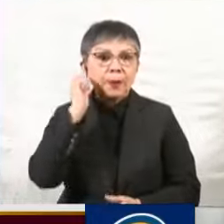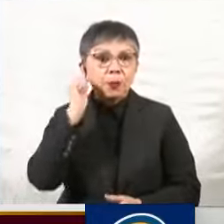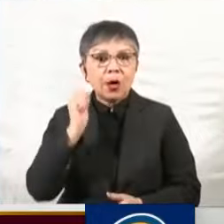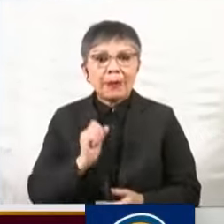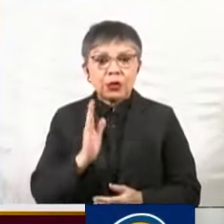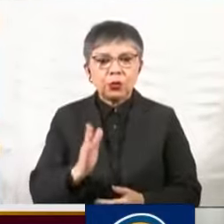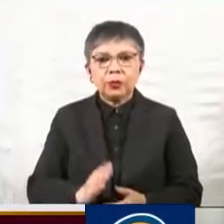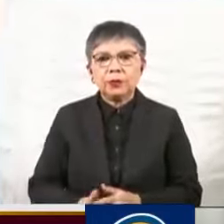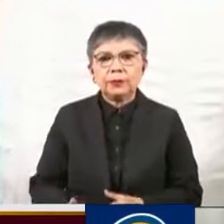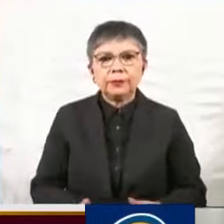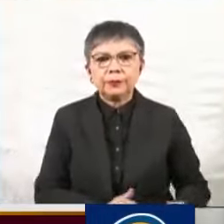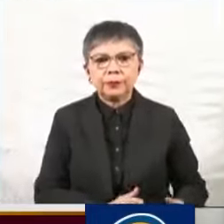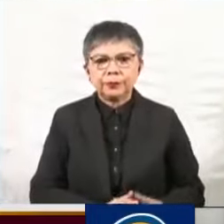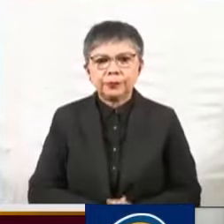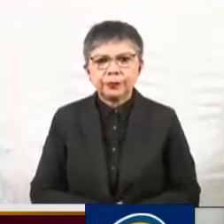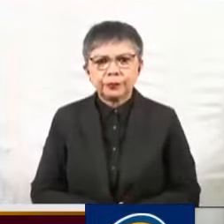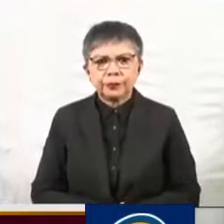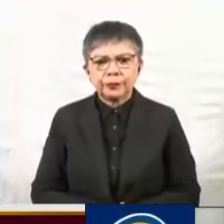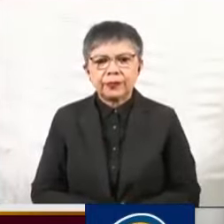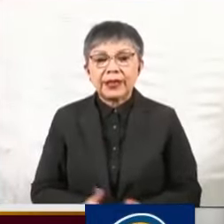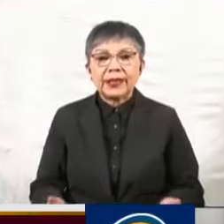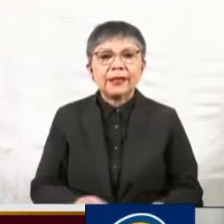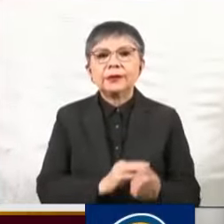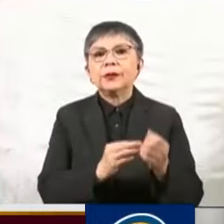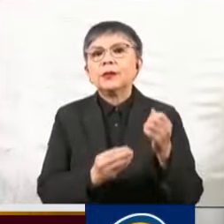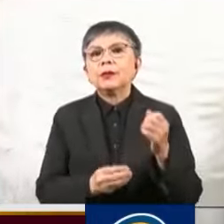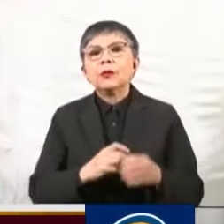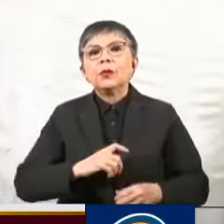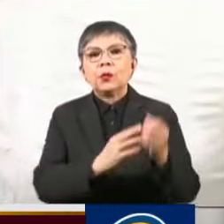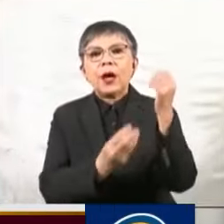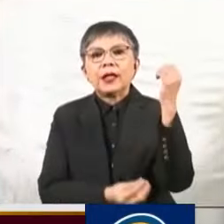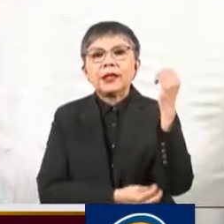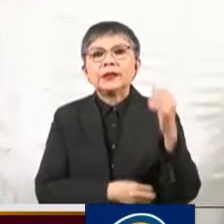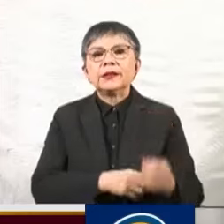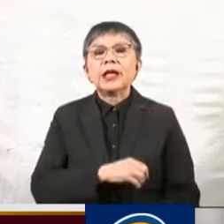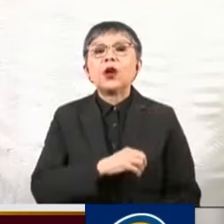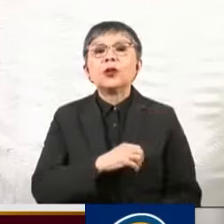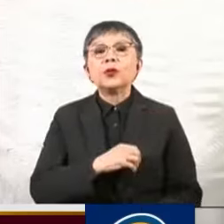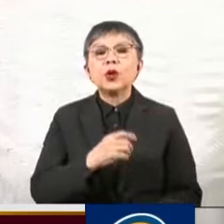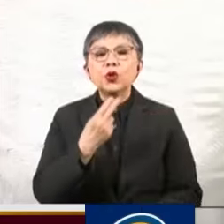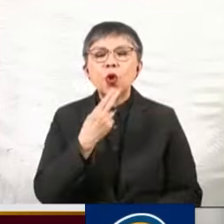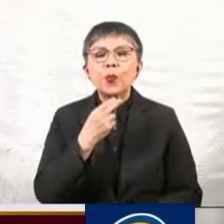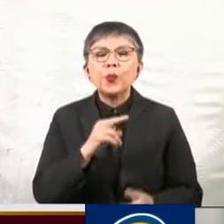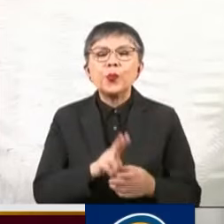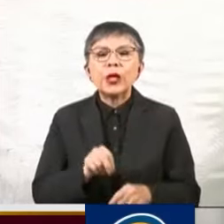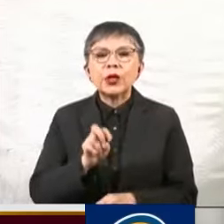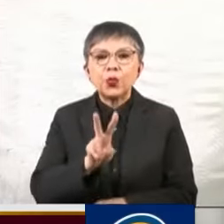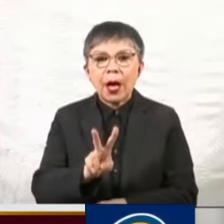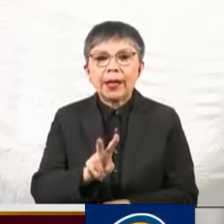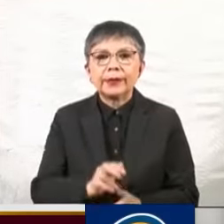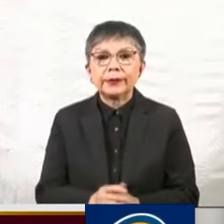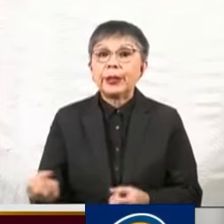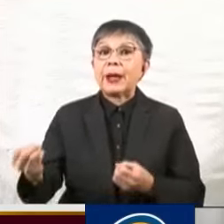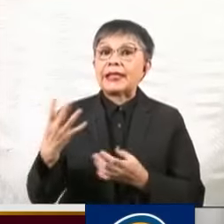berikutnya kami persilakan kepada calon wakil gubernur nomor urut du bapak Kun Wardana untuk memberikan respons terhadap